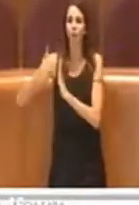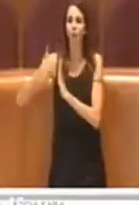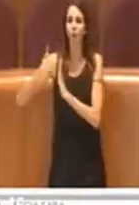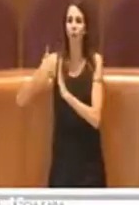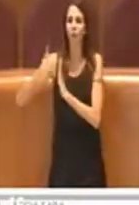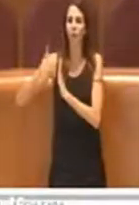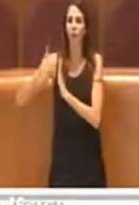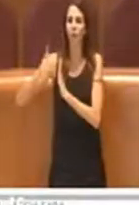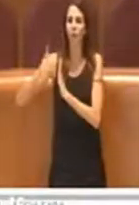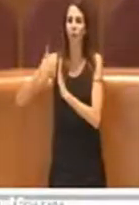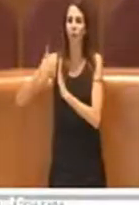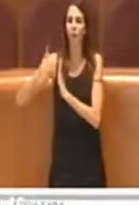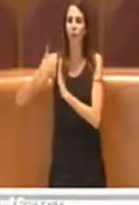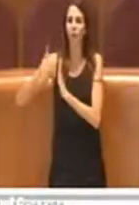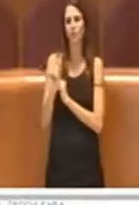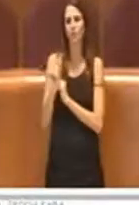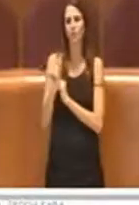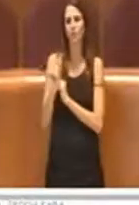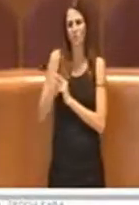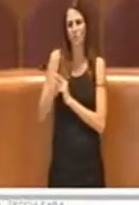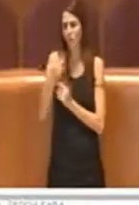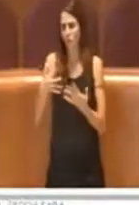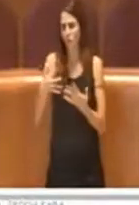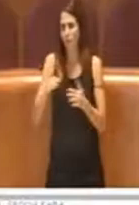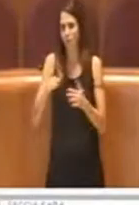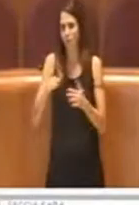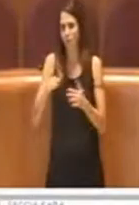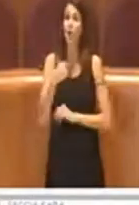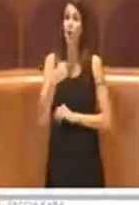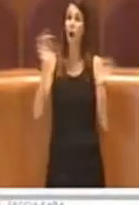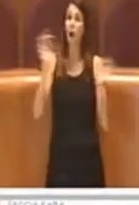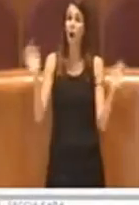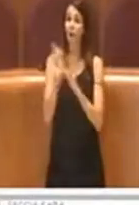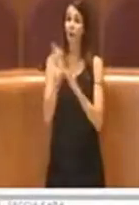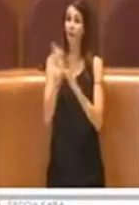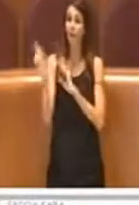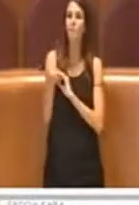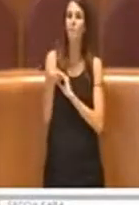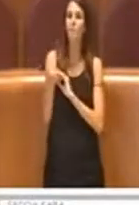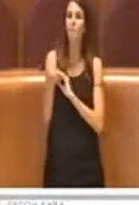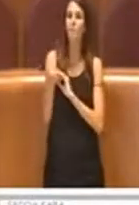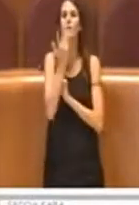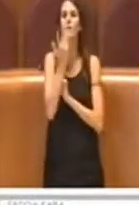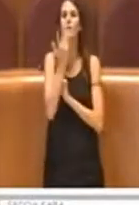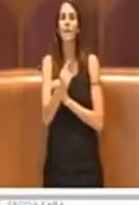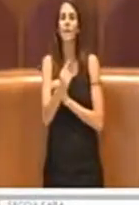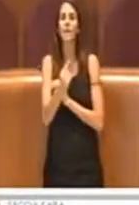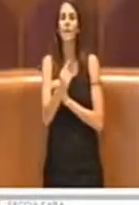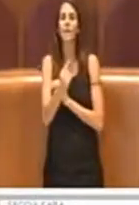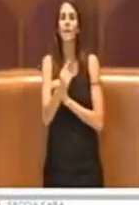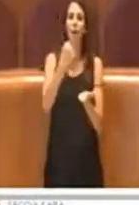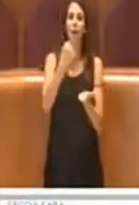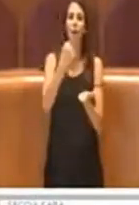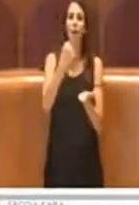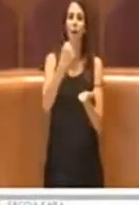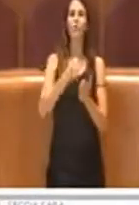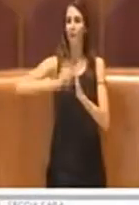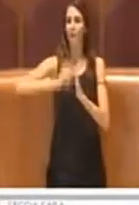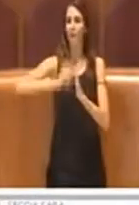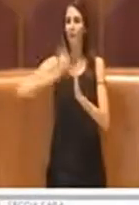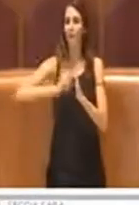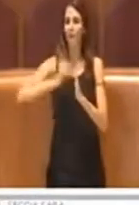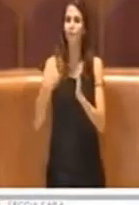per i motivi che ho appena esposto. Ne approfitto per dire che questo documento, questa